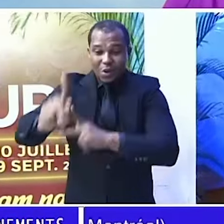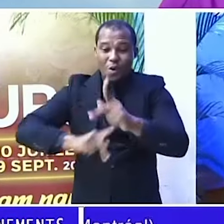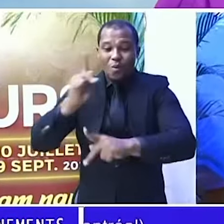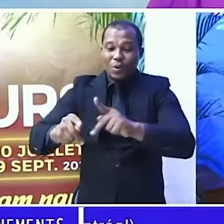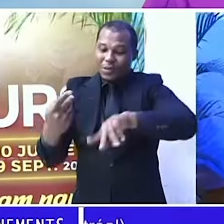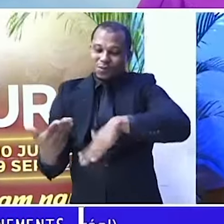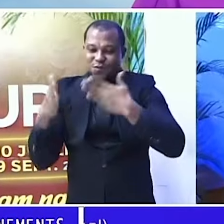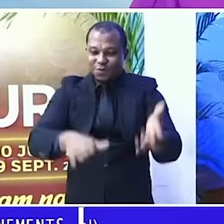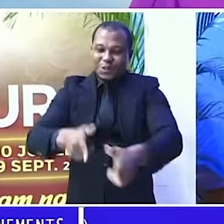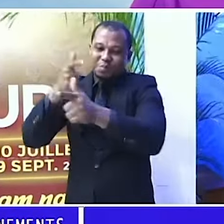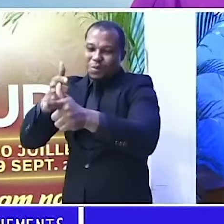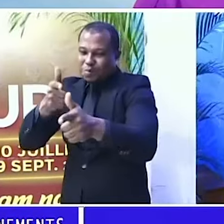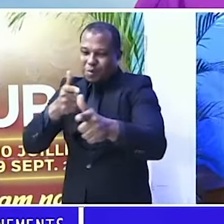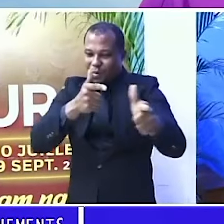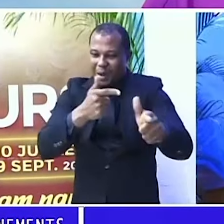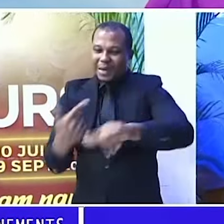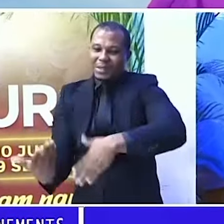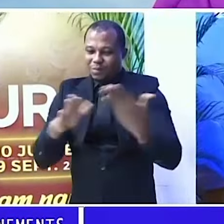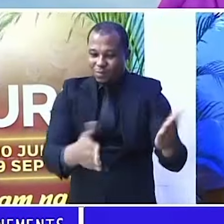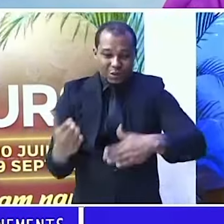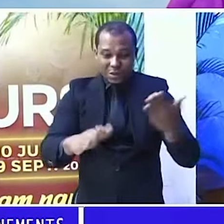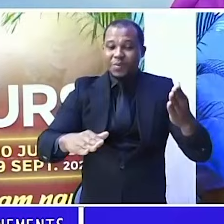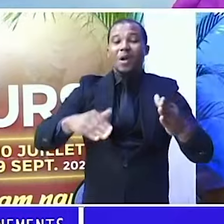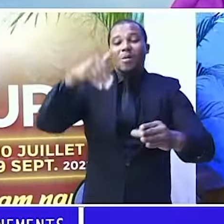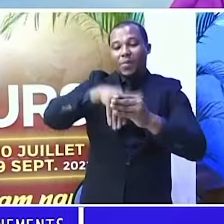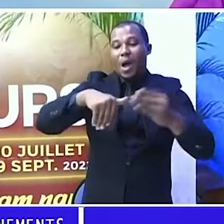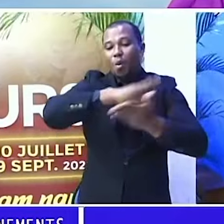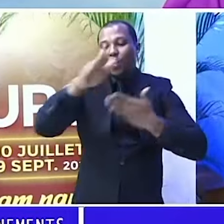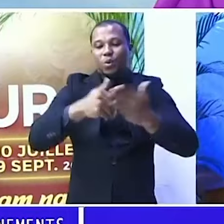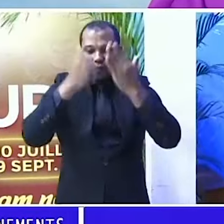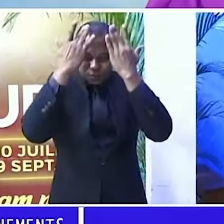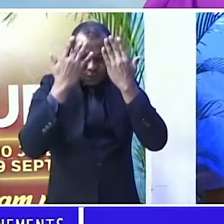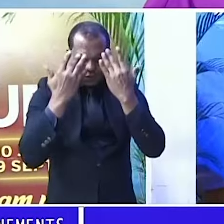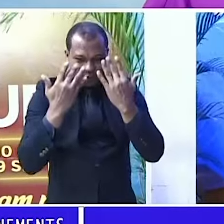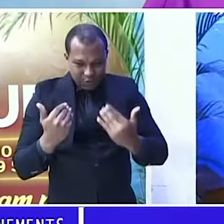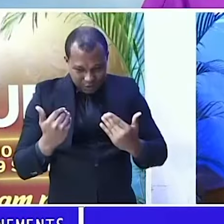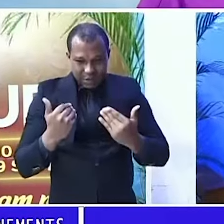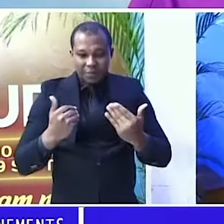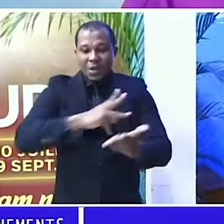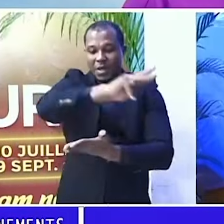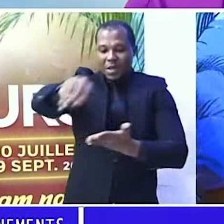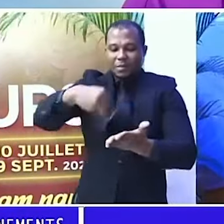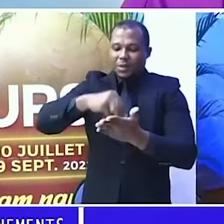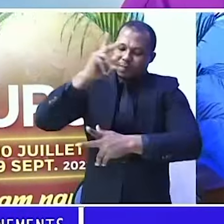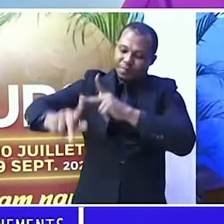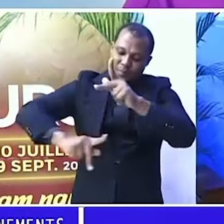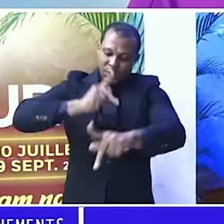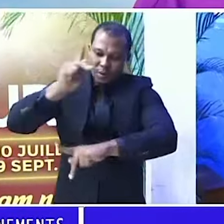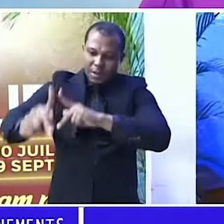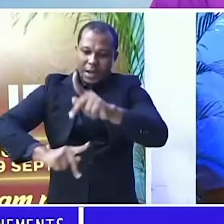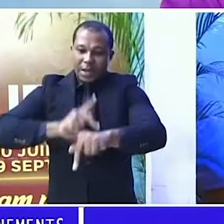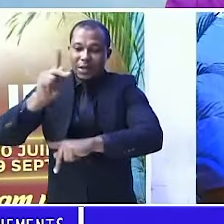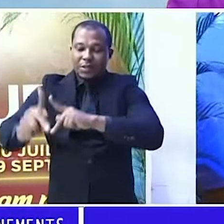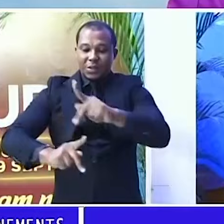que dans toute tristesse n'a enduré dans mitan population, c'est